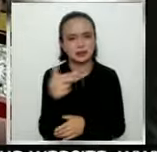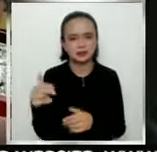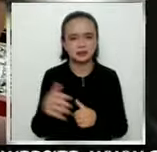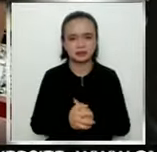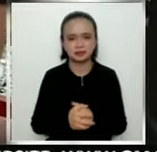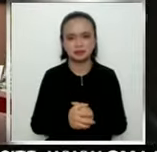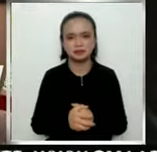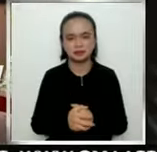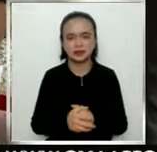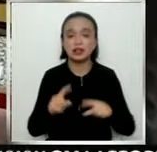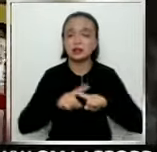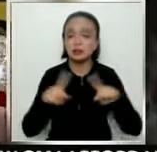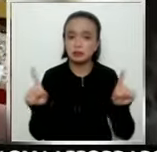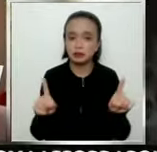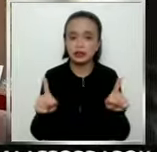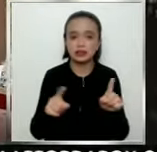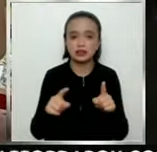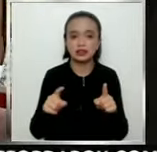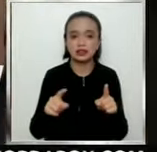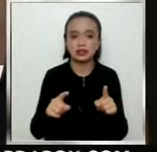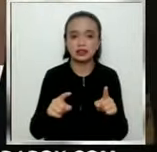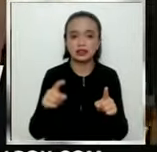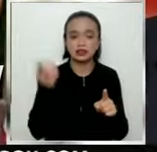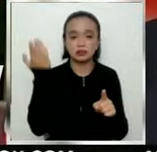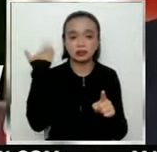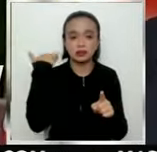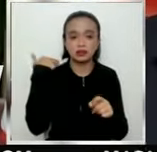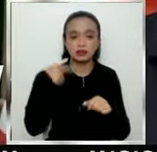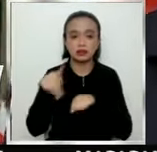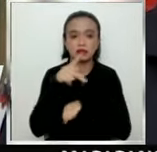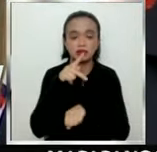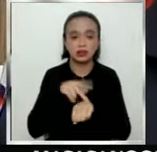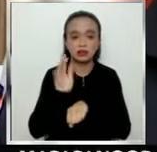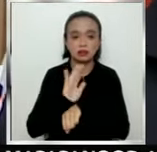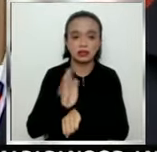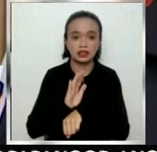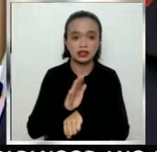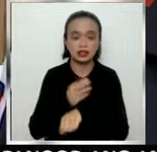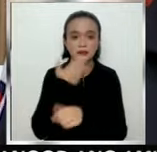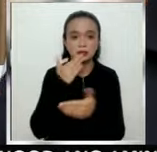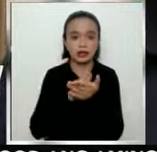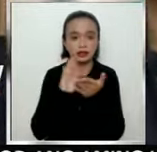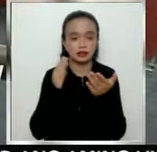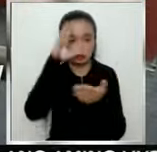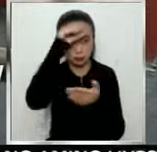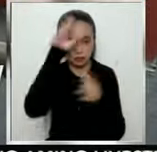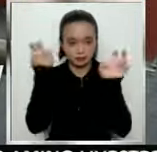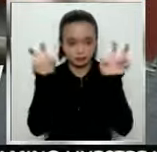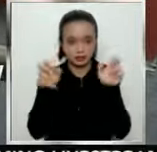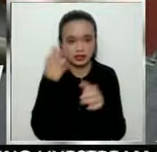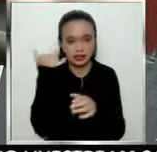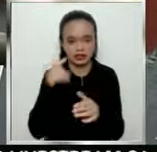Pero aminado ang dating bad boy ng Philippine cinema na dahil sa tibay ng dibdib ng anak,